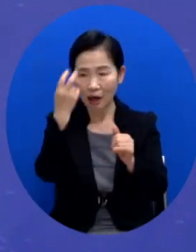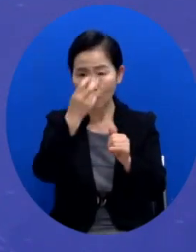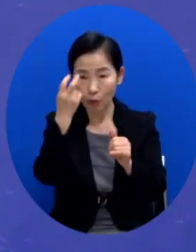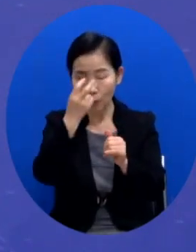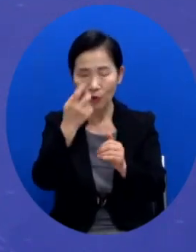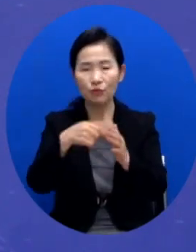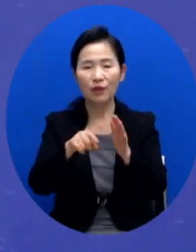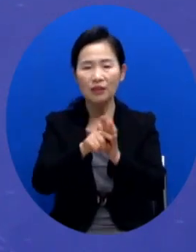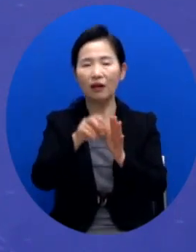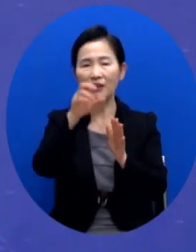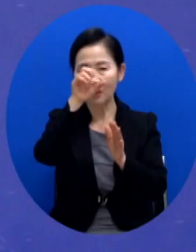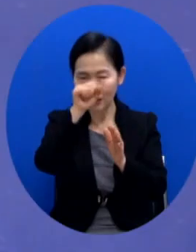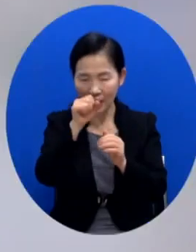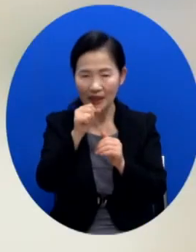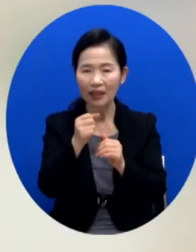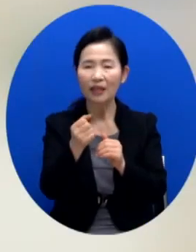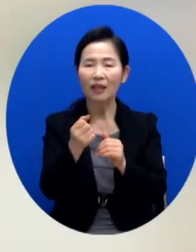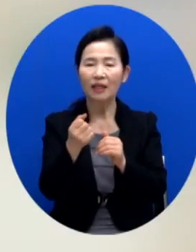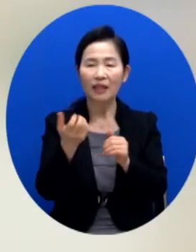임대인 캠페인을 전개합니다.